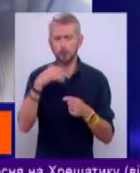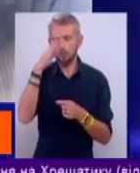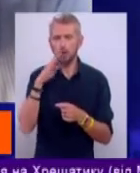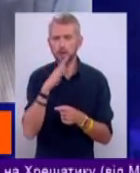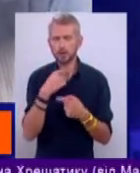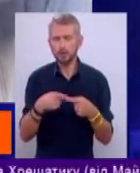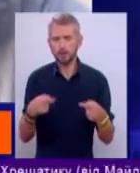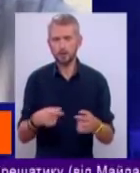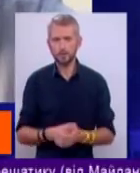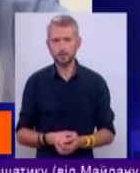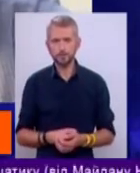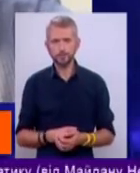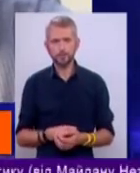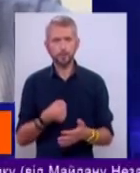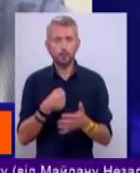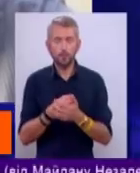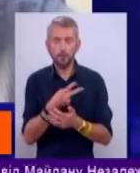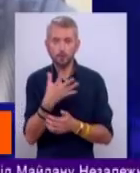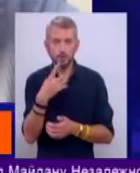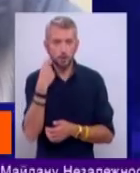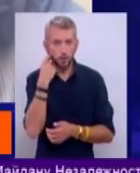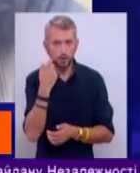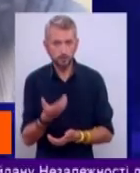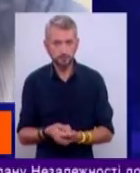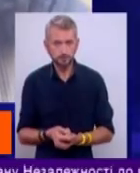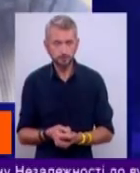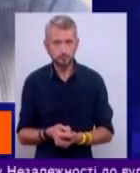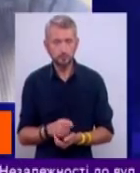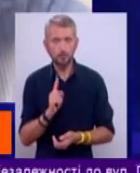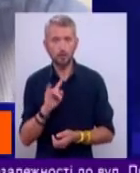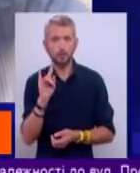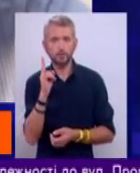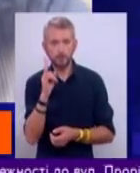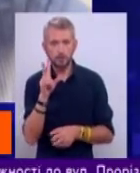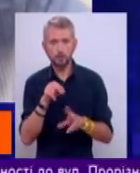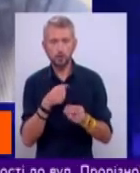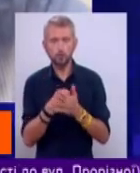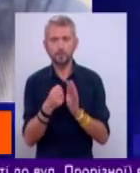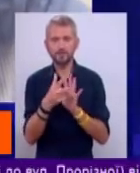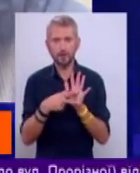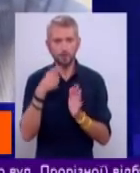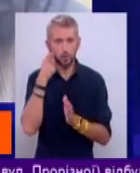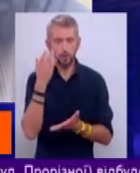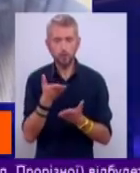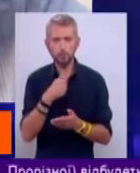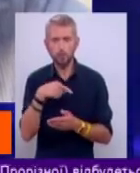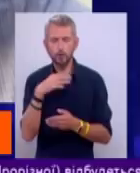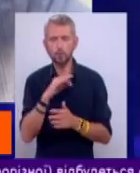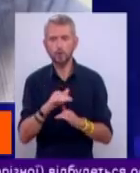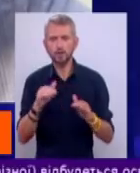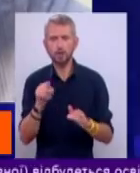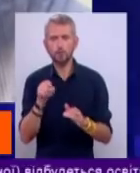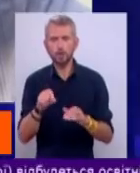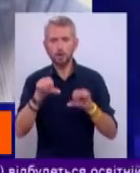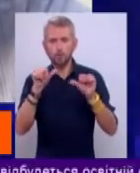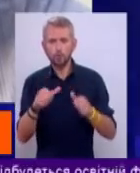і так далі, і так далі. Уявіть, до 25 років, хоча дитина рахується до 18. Тому зрозуміло, що якщо ми говоримо про дітей, вони